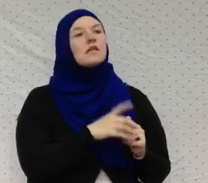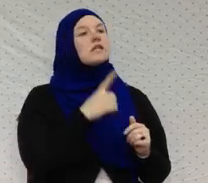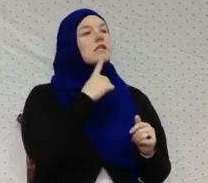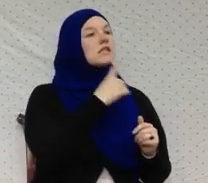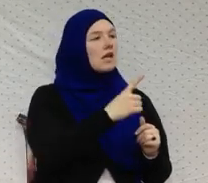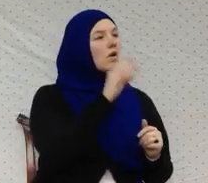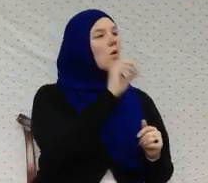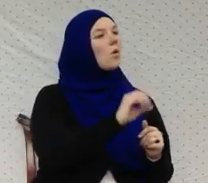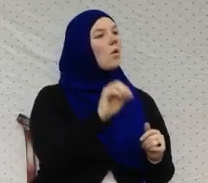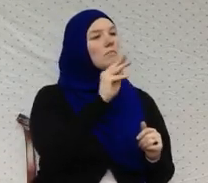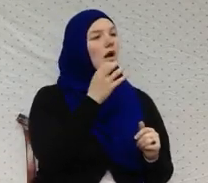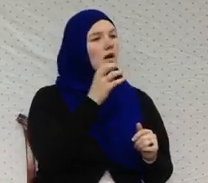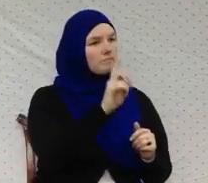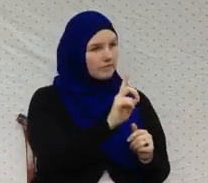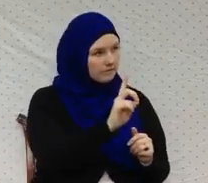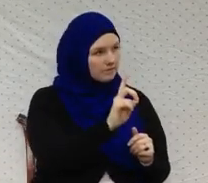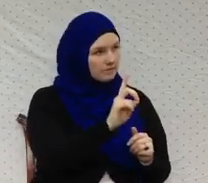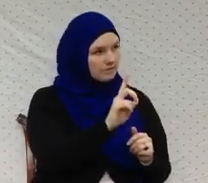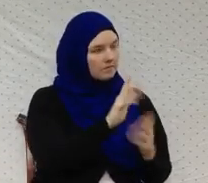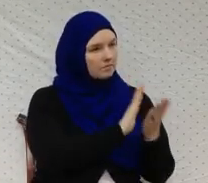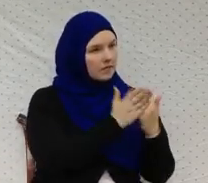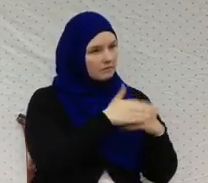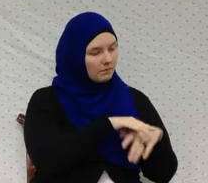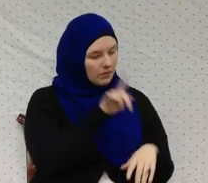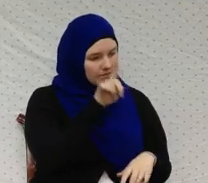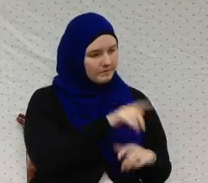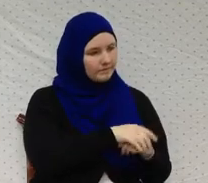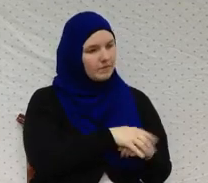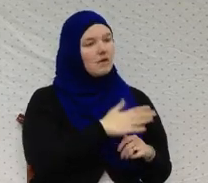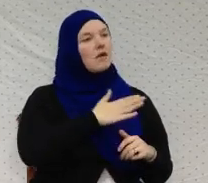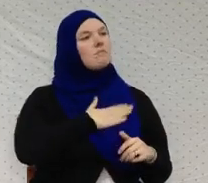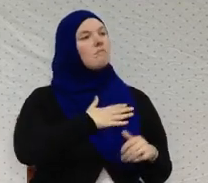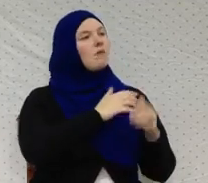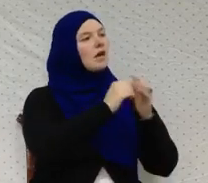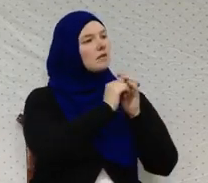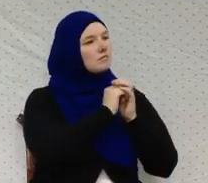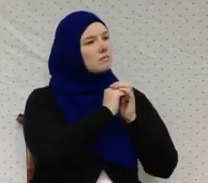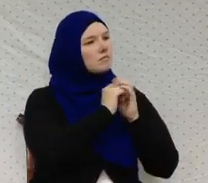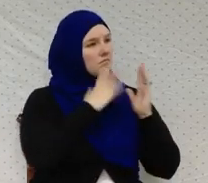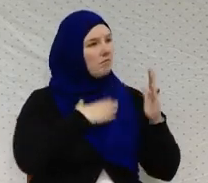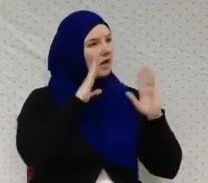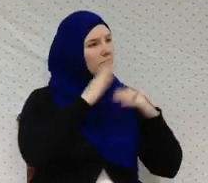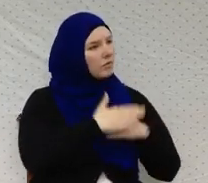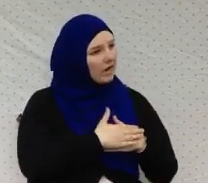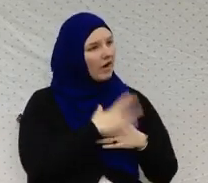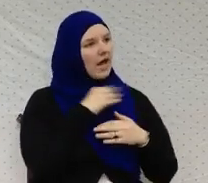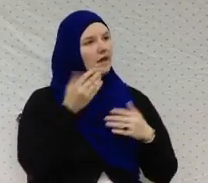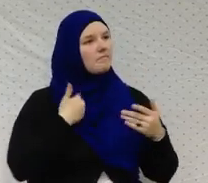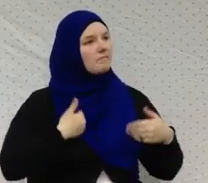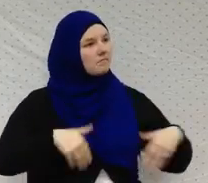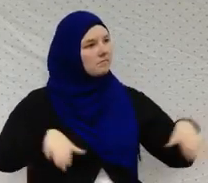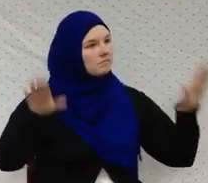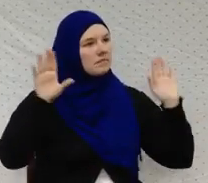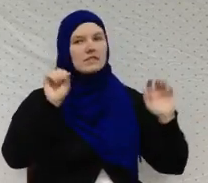المسلمين. Say, O Muhammad, عليه الصلاة والسلام, my prayer and